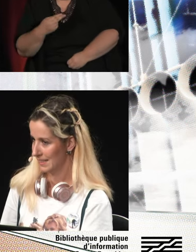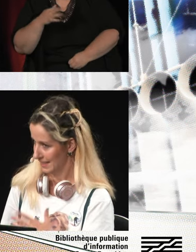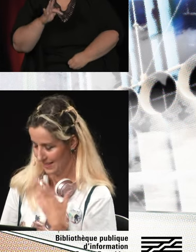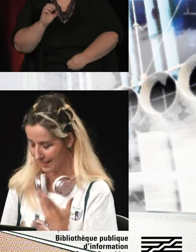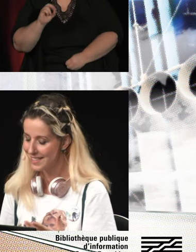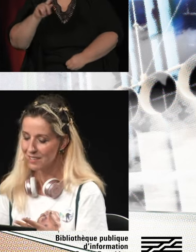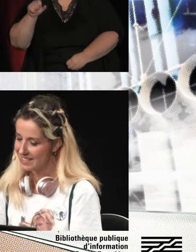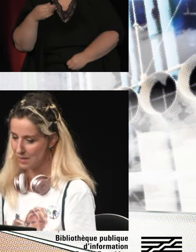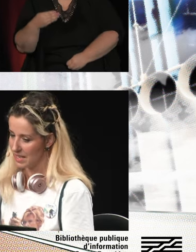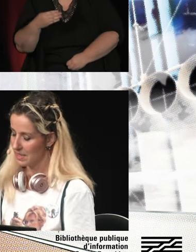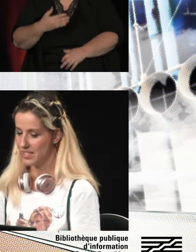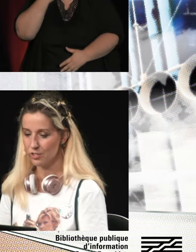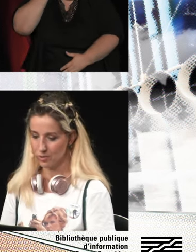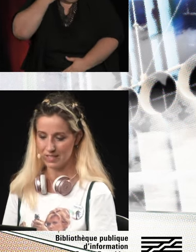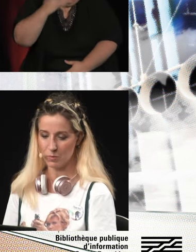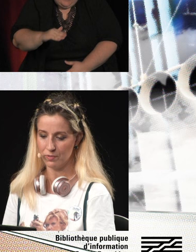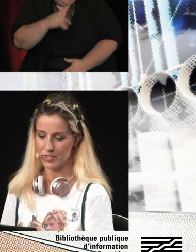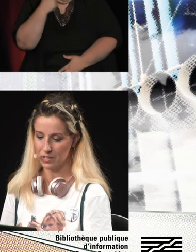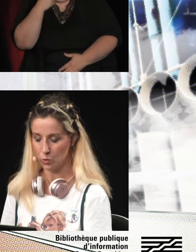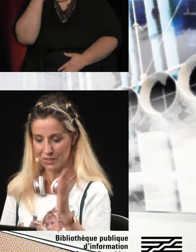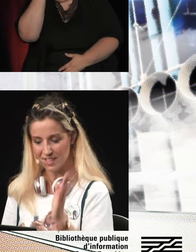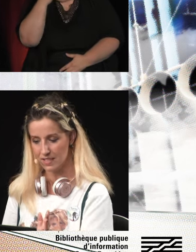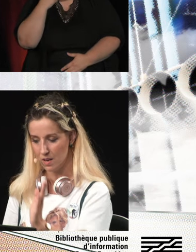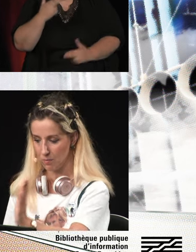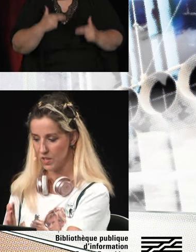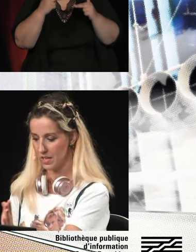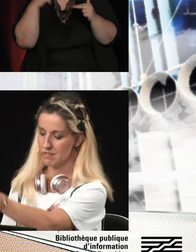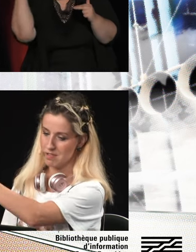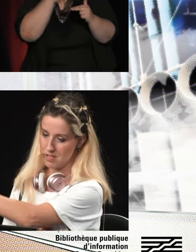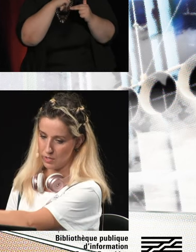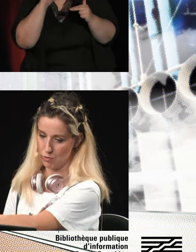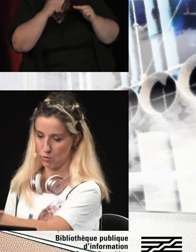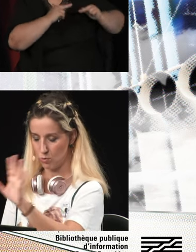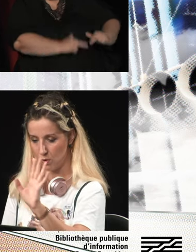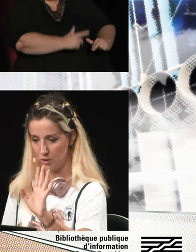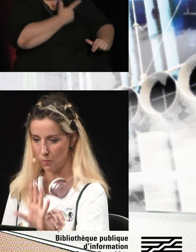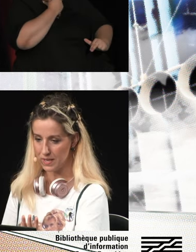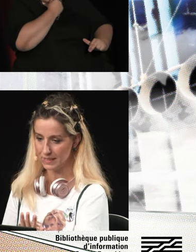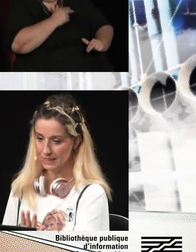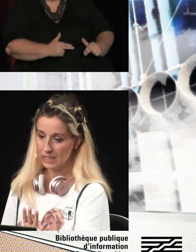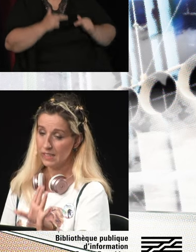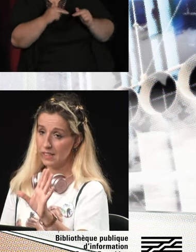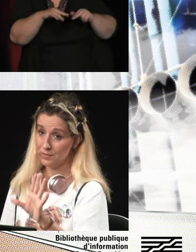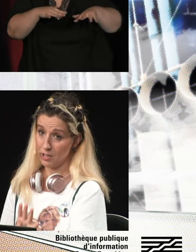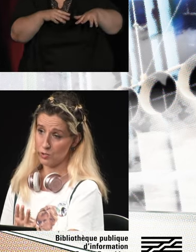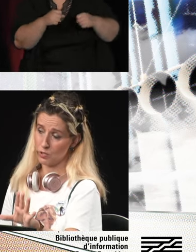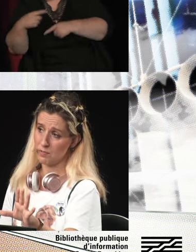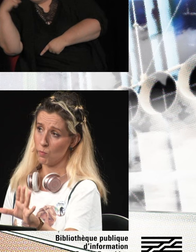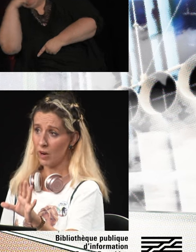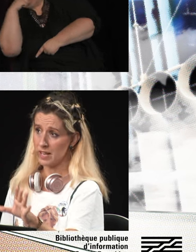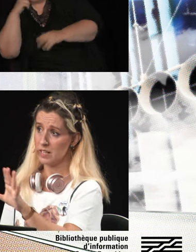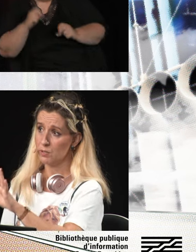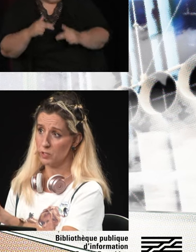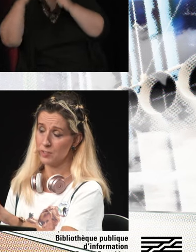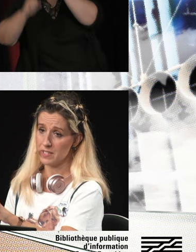agenda... Et il savait très bien qu'il faisait des jeux extrêmement difficiles, donc on a facile, moyen et dur. Ce soir, on le fait en moyen. La différence entre le